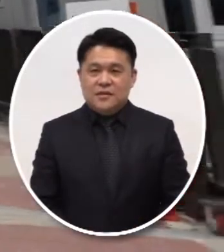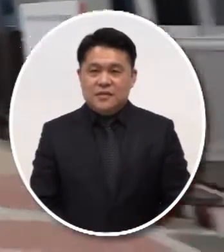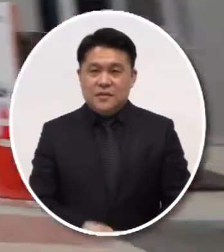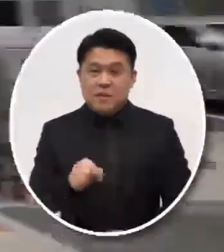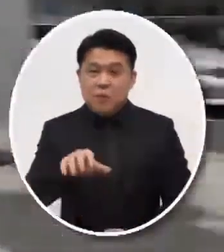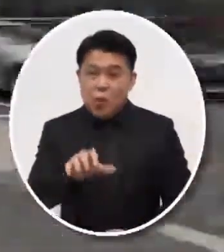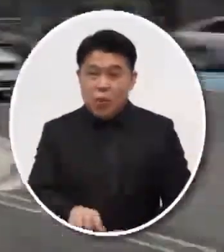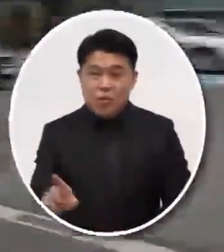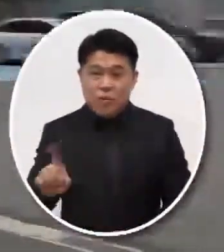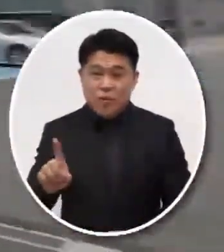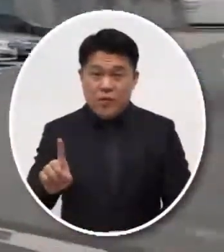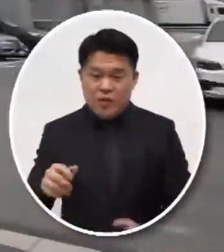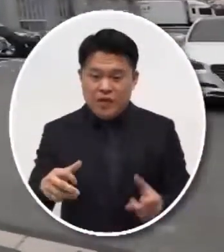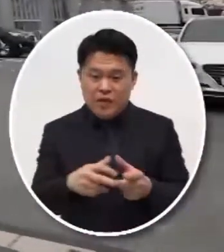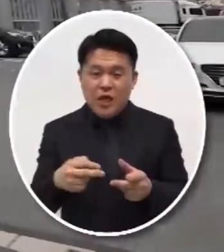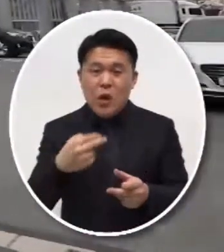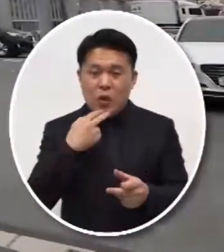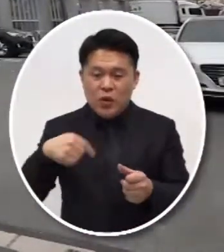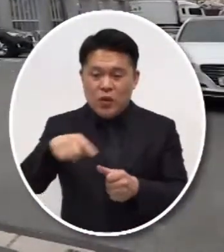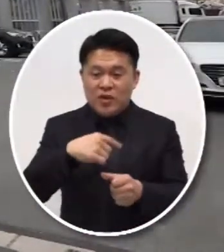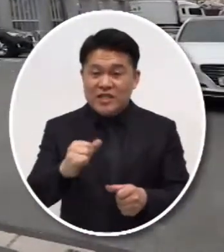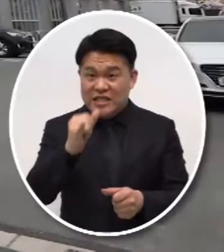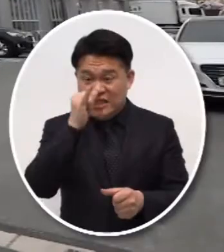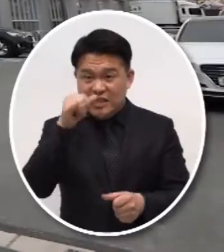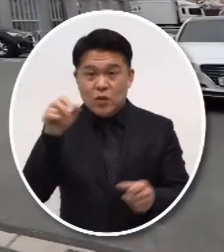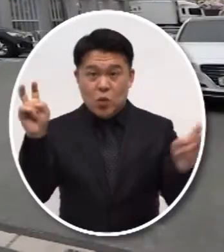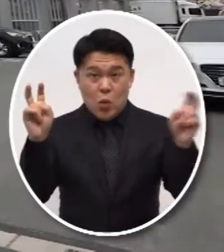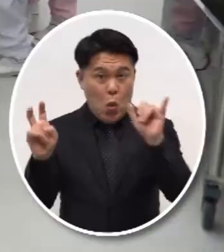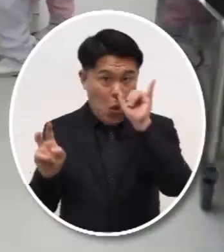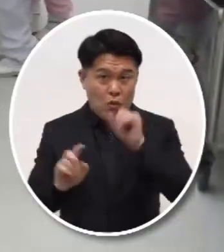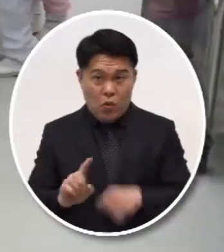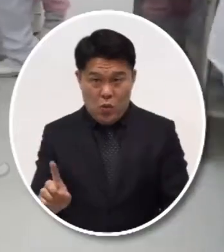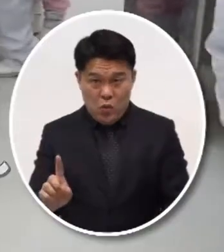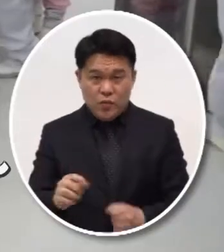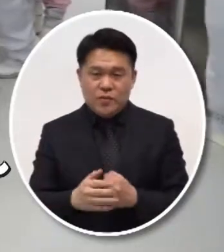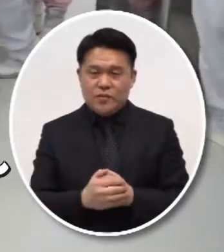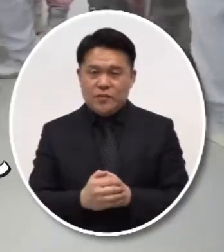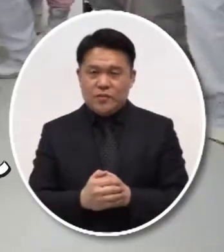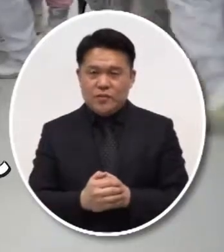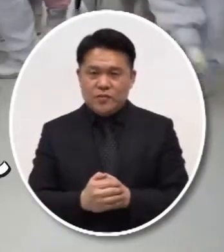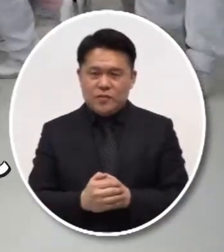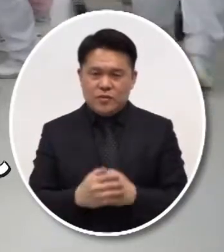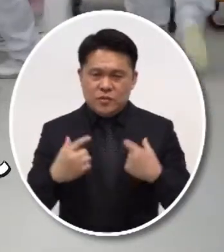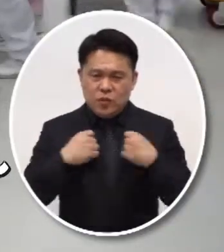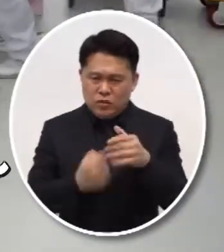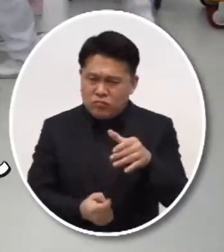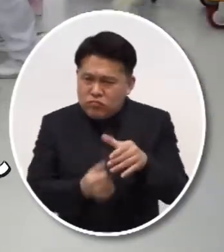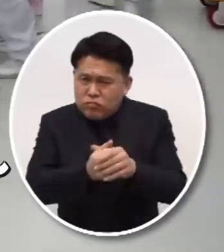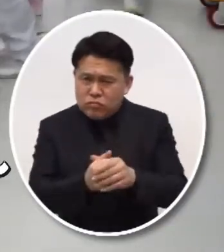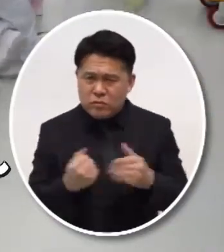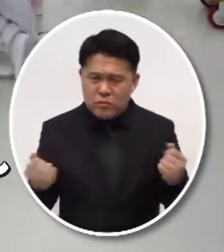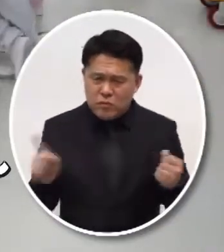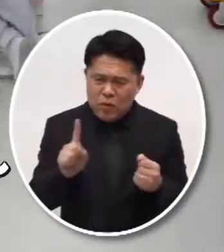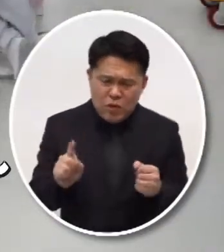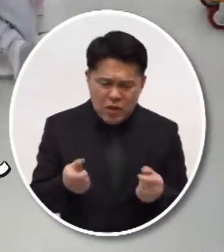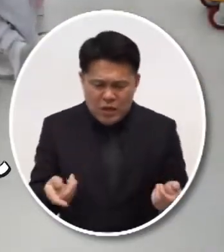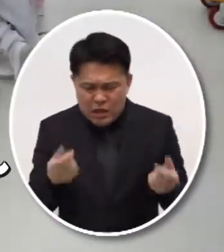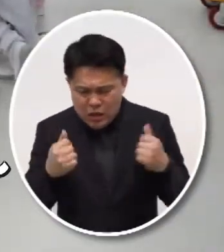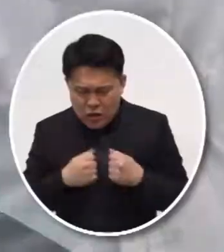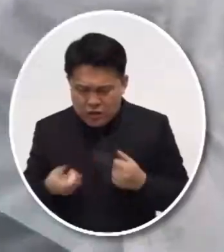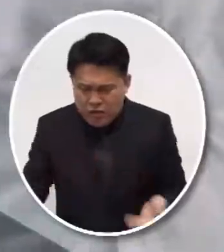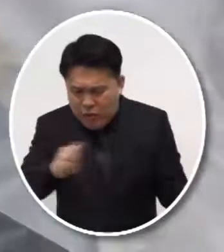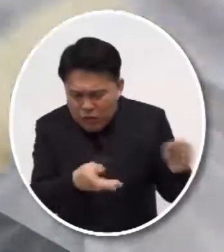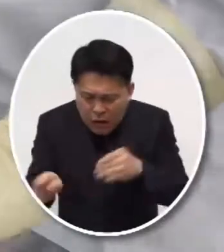바로 여기에 배리어 프리가 일상이 된 한 기업이 있습니다. 독특한 복장을 하고 무언가 열심히 포장하고